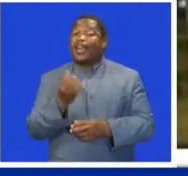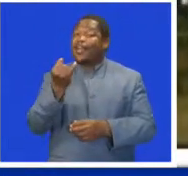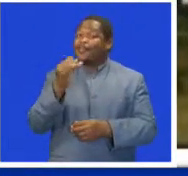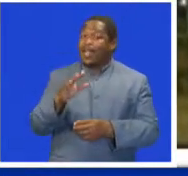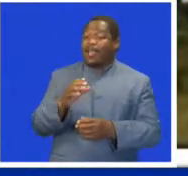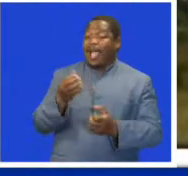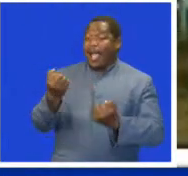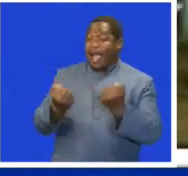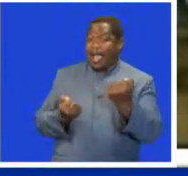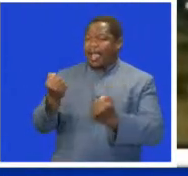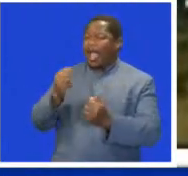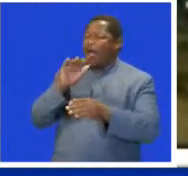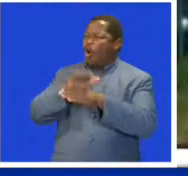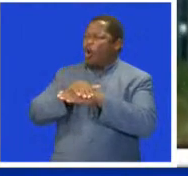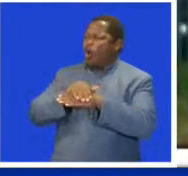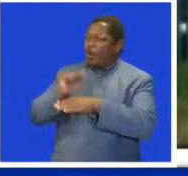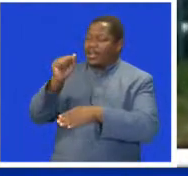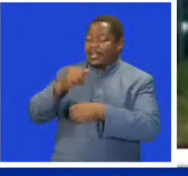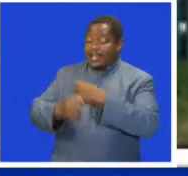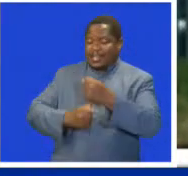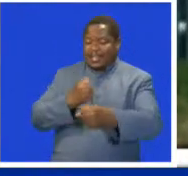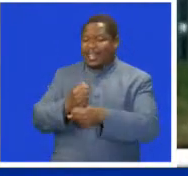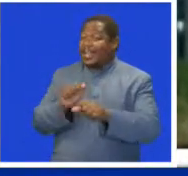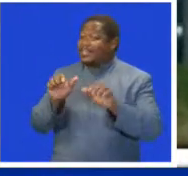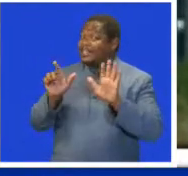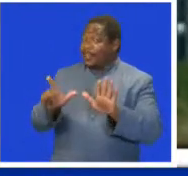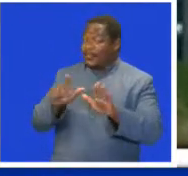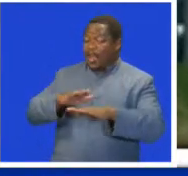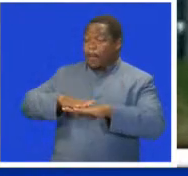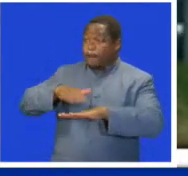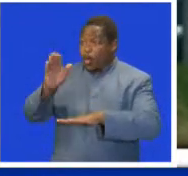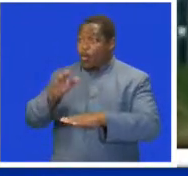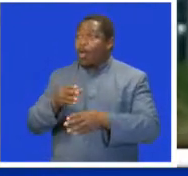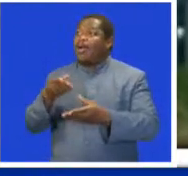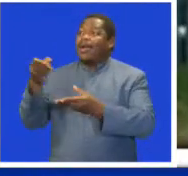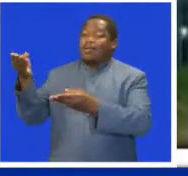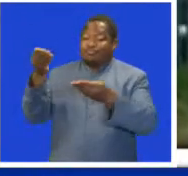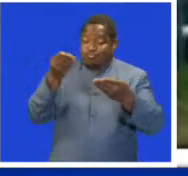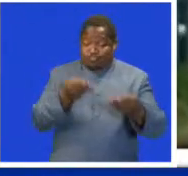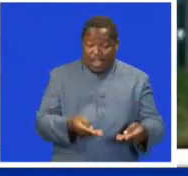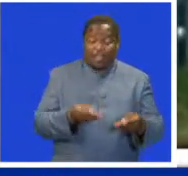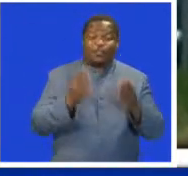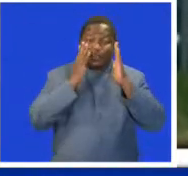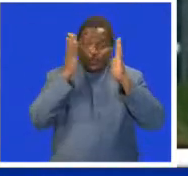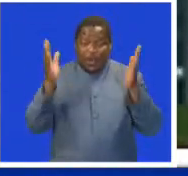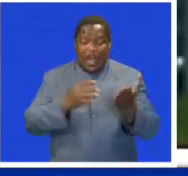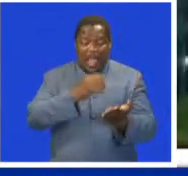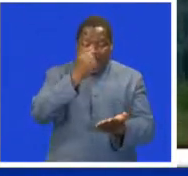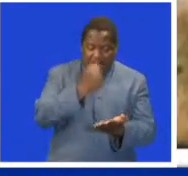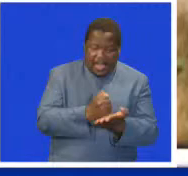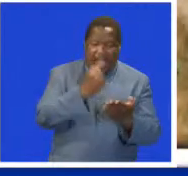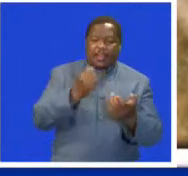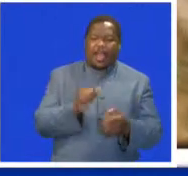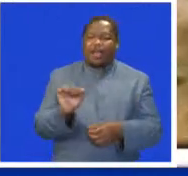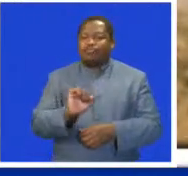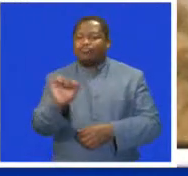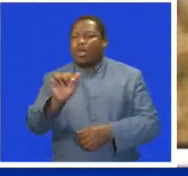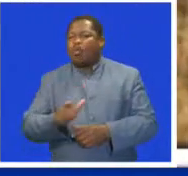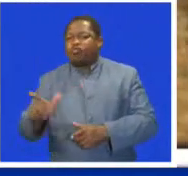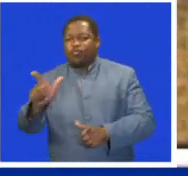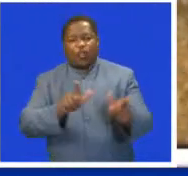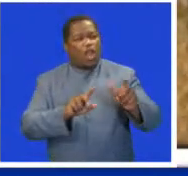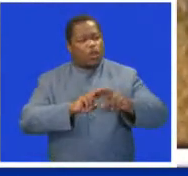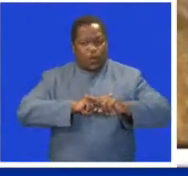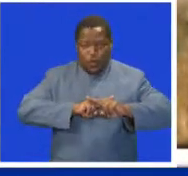lengca kulesikhombisa yalolu hlobo leta ubhaliswa lapha eveni. Lo mthetho wadiwa ngekuthi yi the used motor